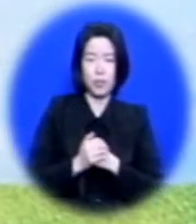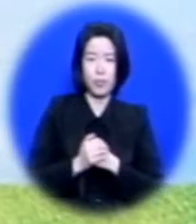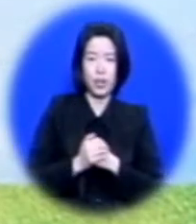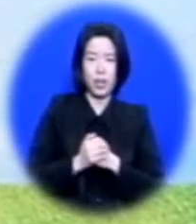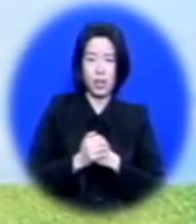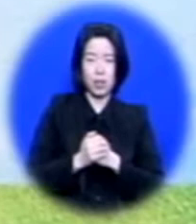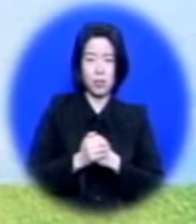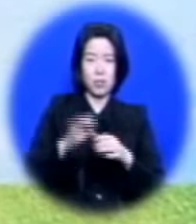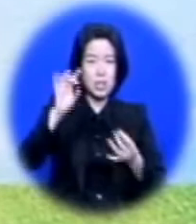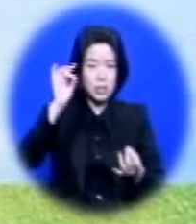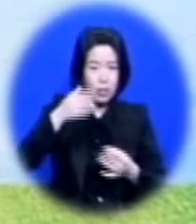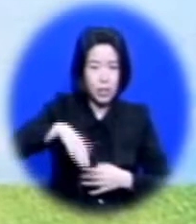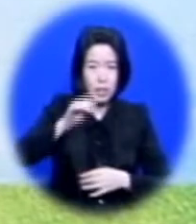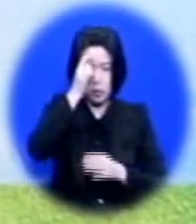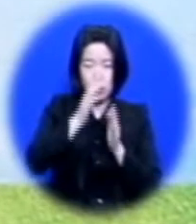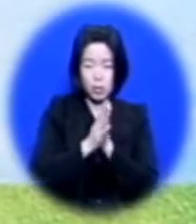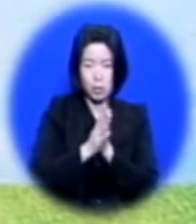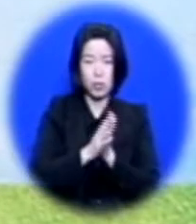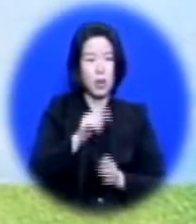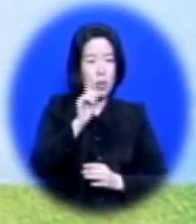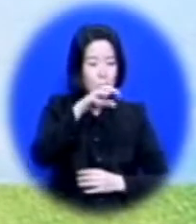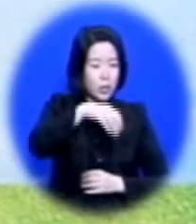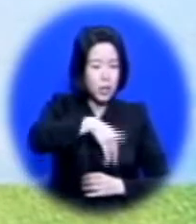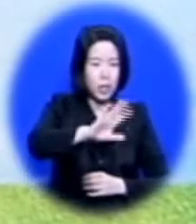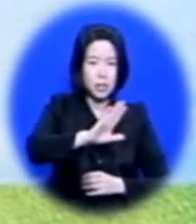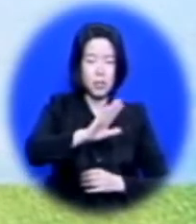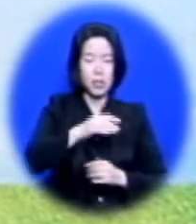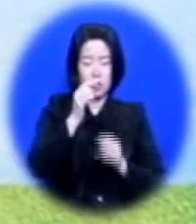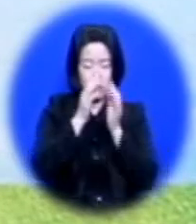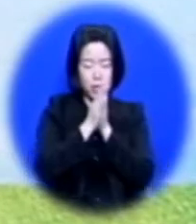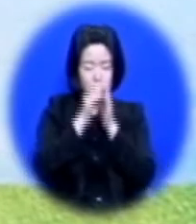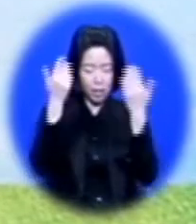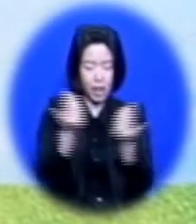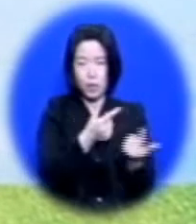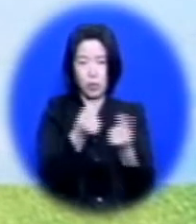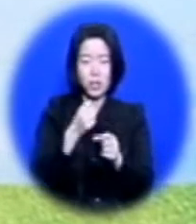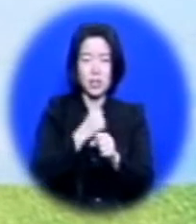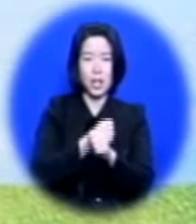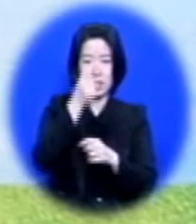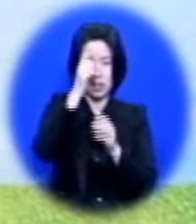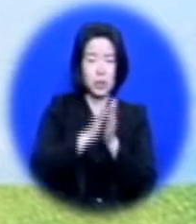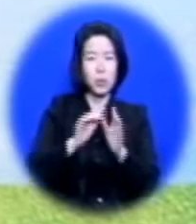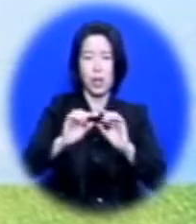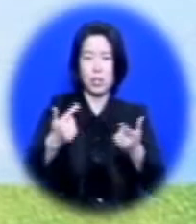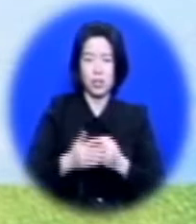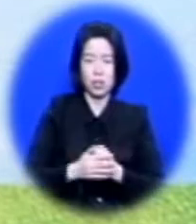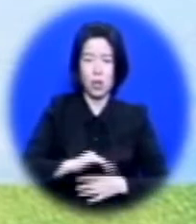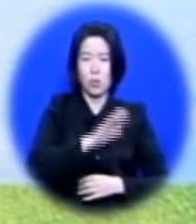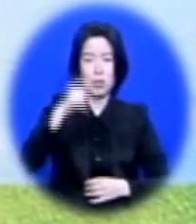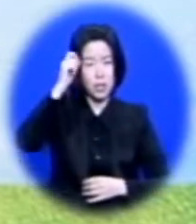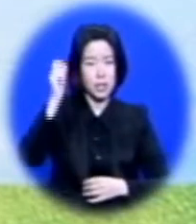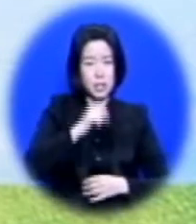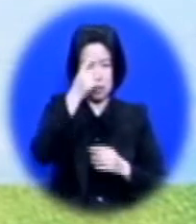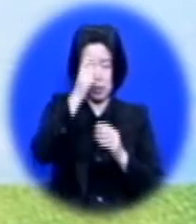절에 가서도 빌고 어디가서도 비는 사람들이 다 하는 그 기도가 암이라는 걸 우리가 새벽기도 때마다 먼저 하나님